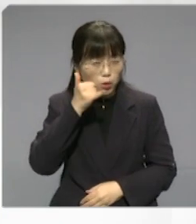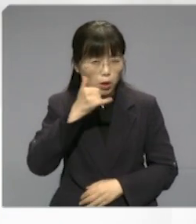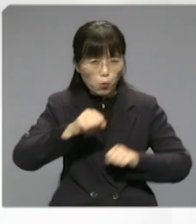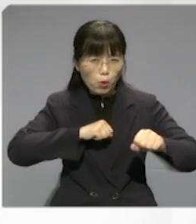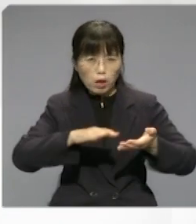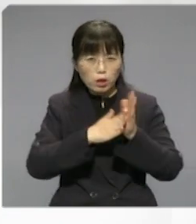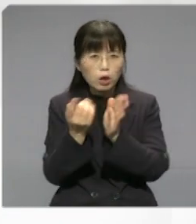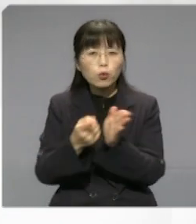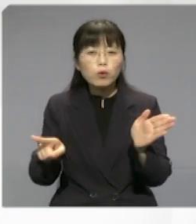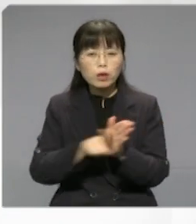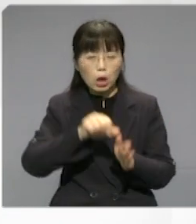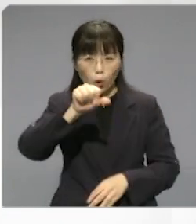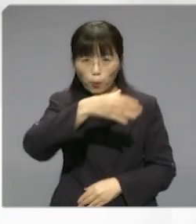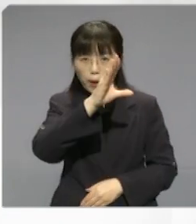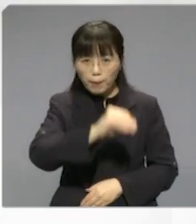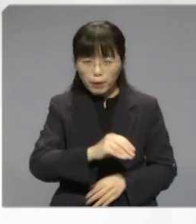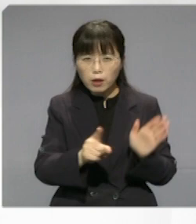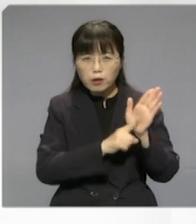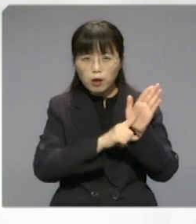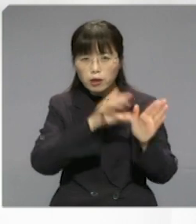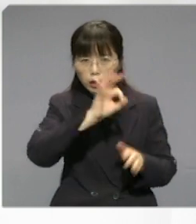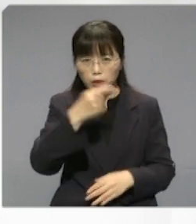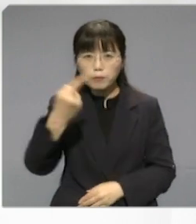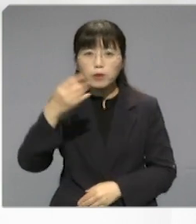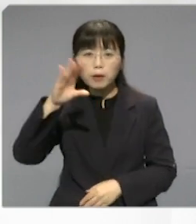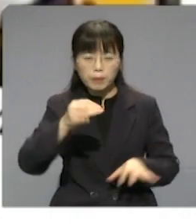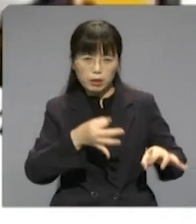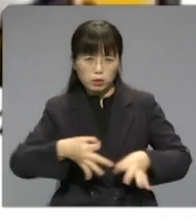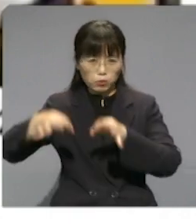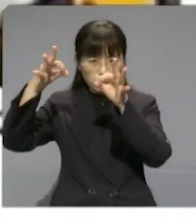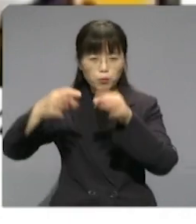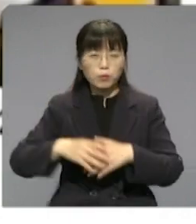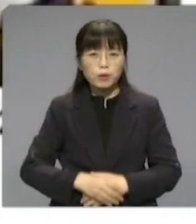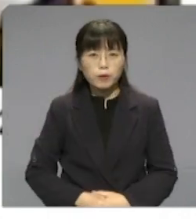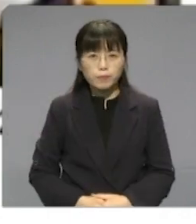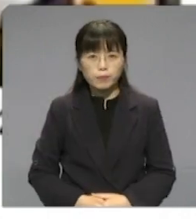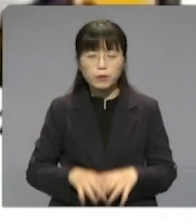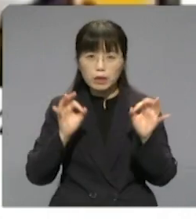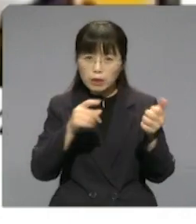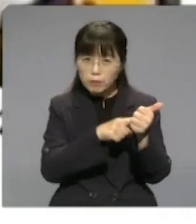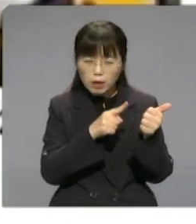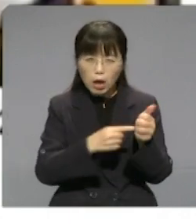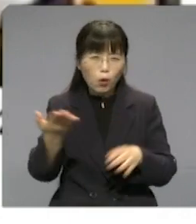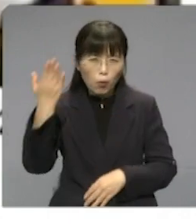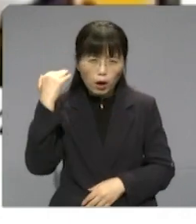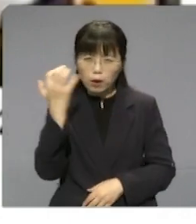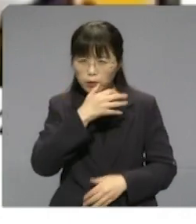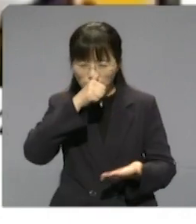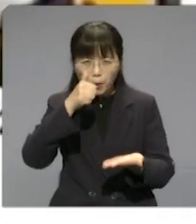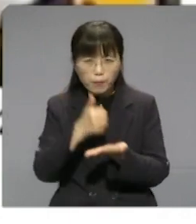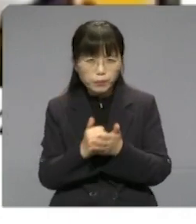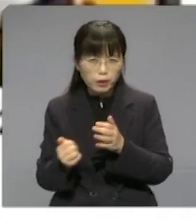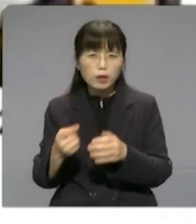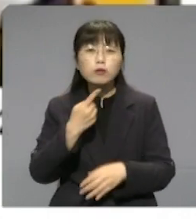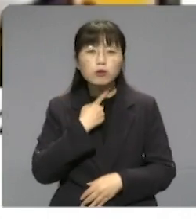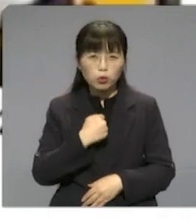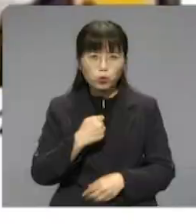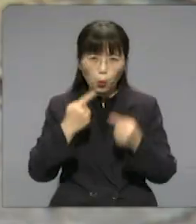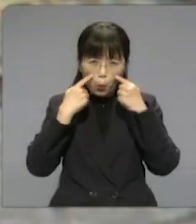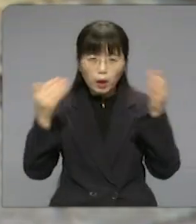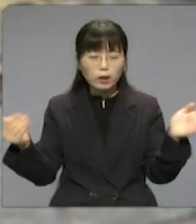500만 원이었던 현상금은 1천만 원으로 올렸습니다 김길수의 과거 성범죄 전력도